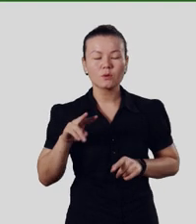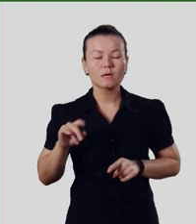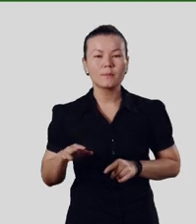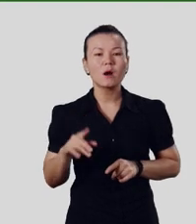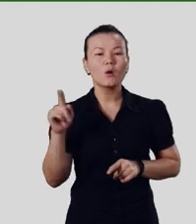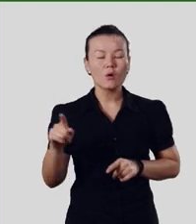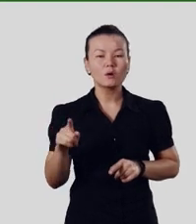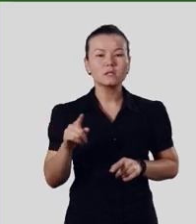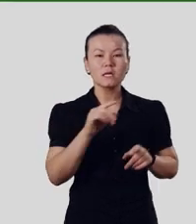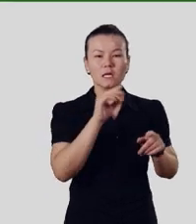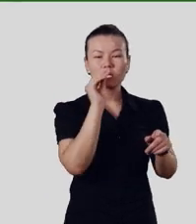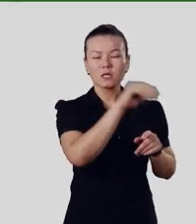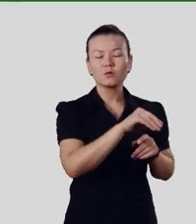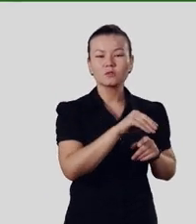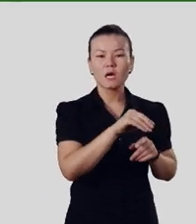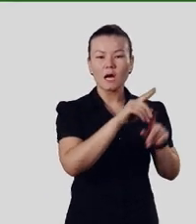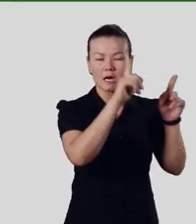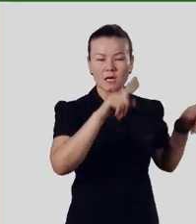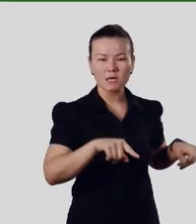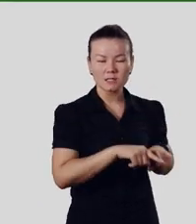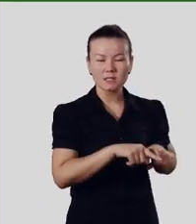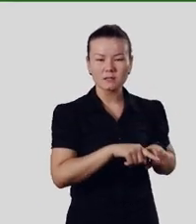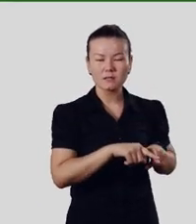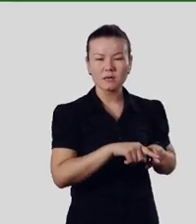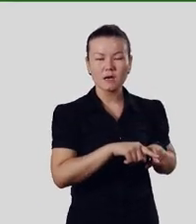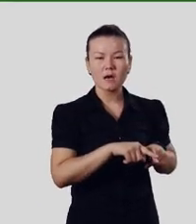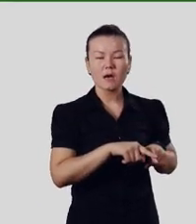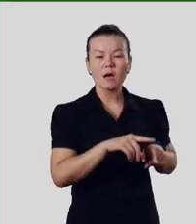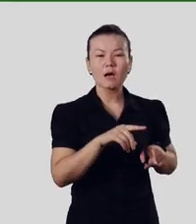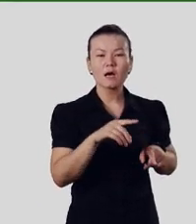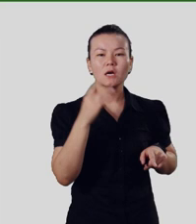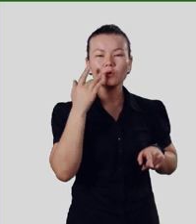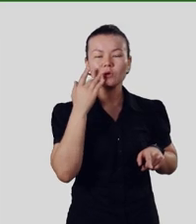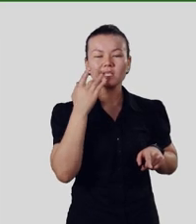Он нанес на карту континента участки, никогда ранее не виденные европейцами.